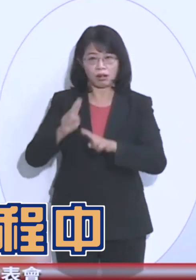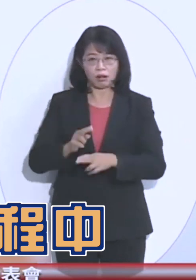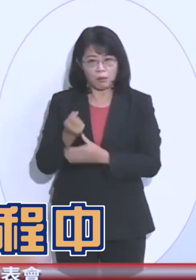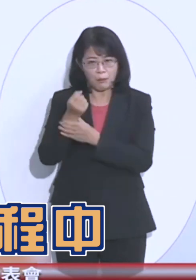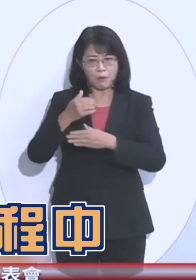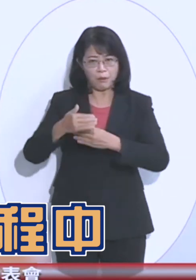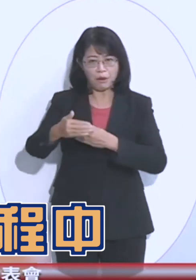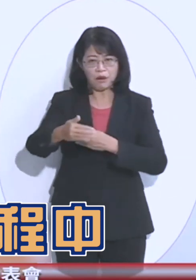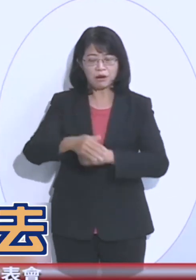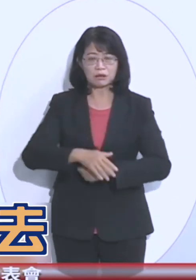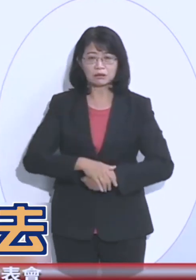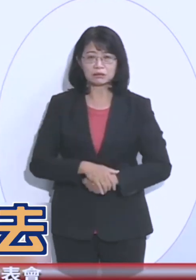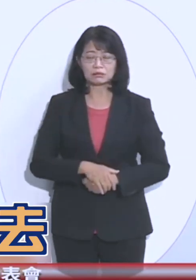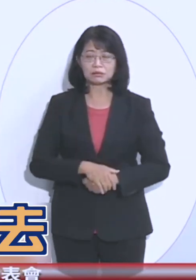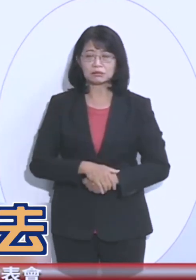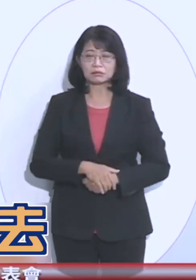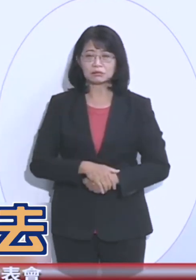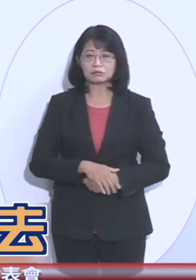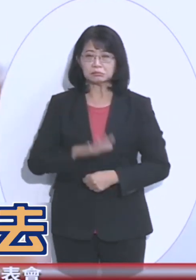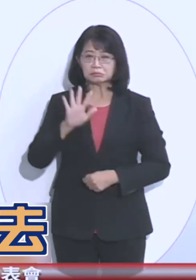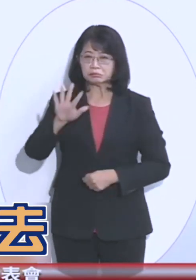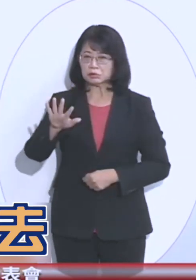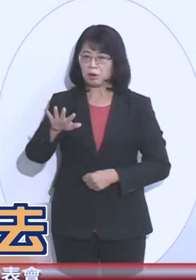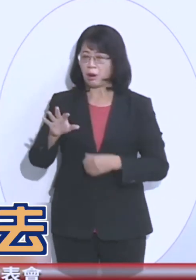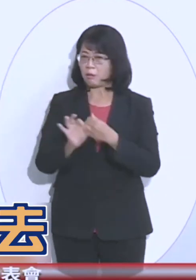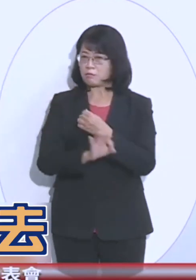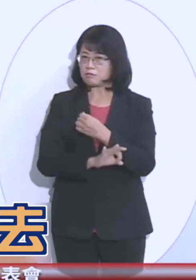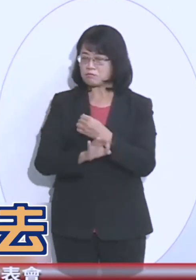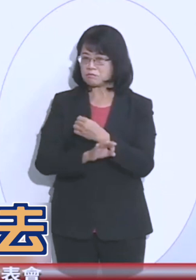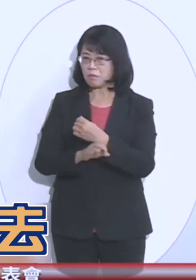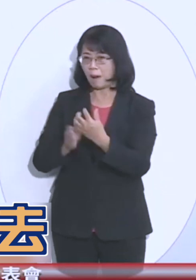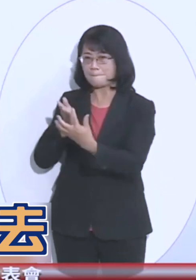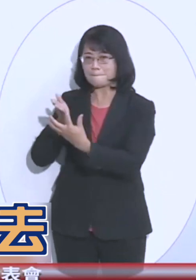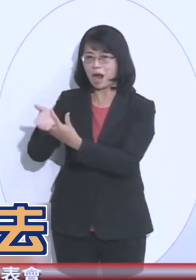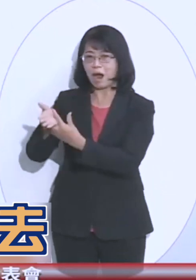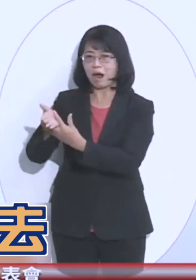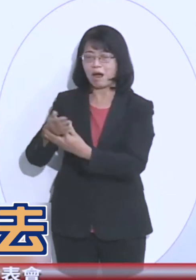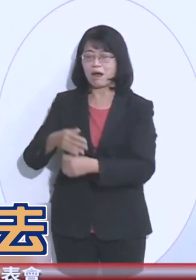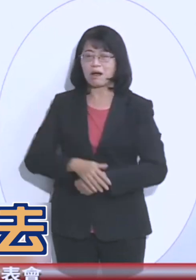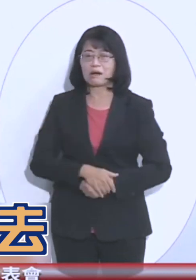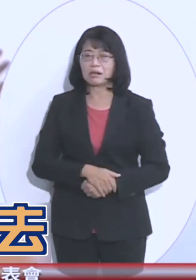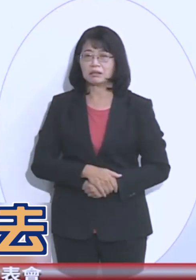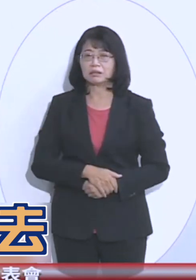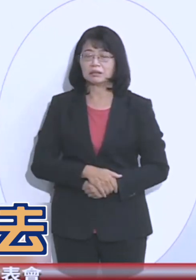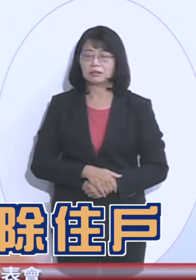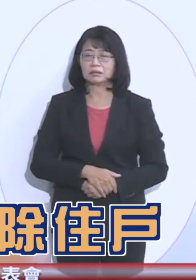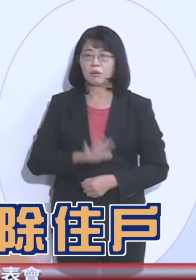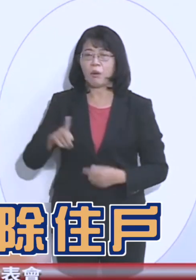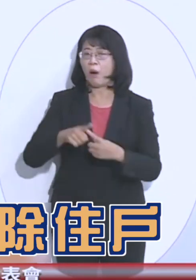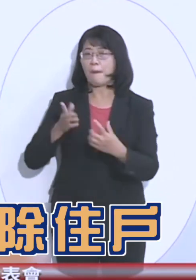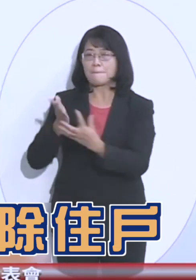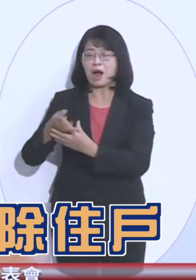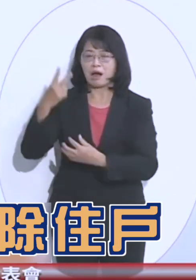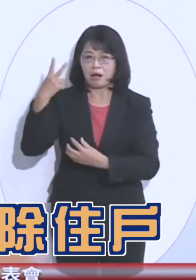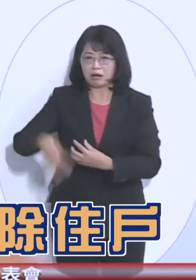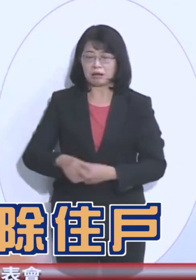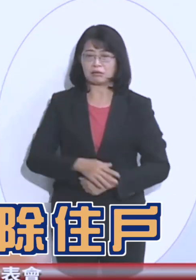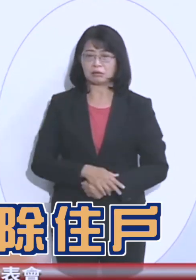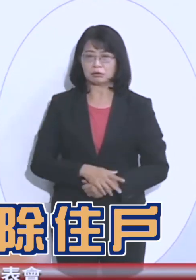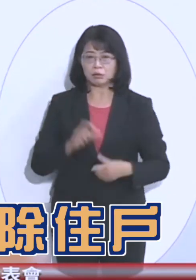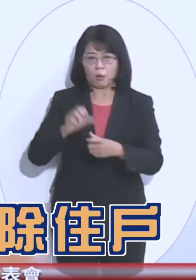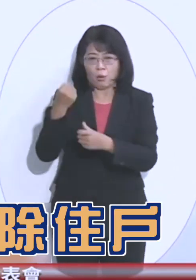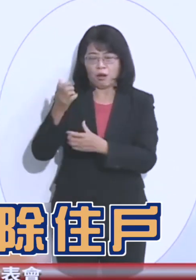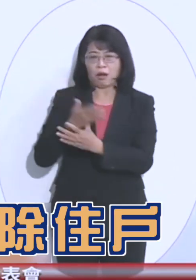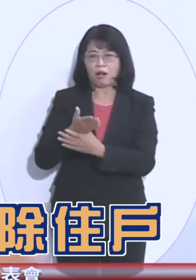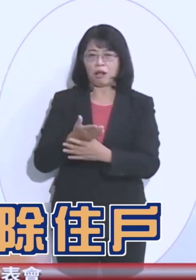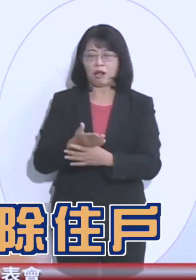的过程中，有人把手伸入去。有人把手伸入去，甚至动用公权力